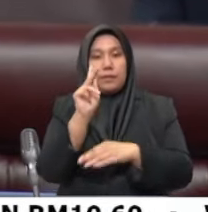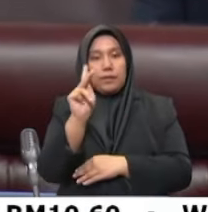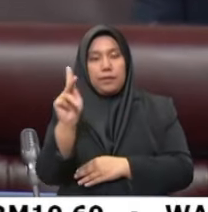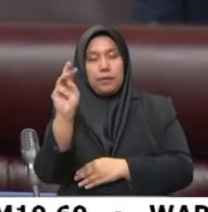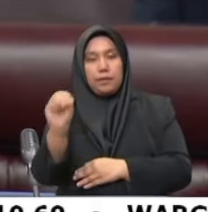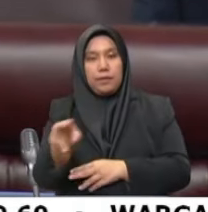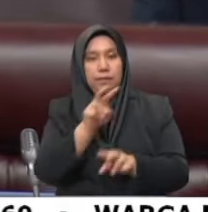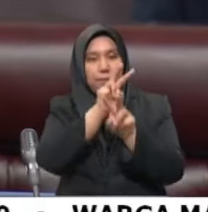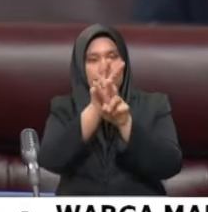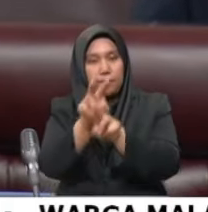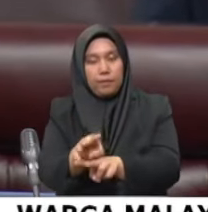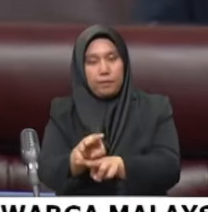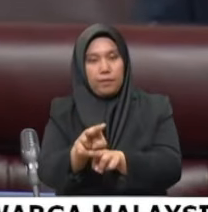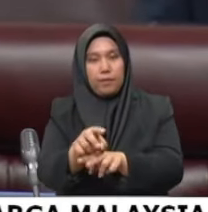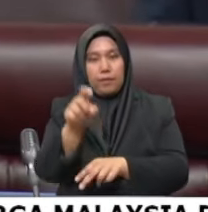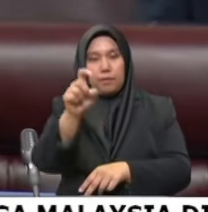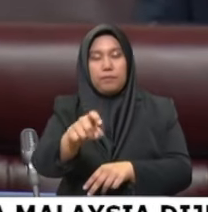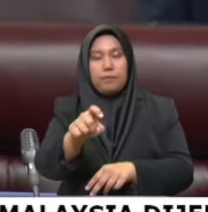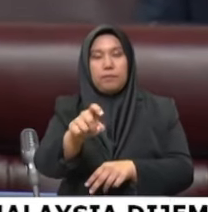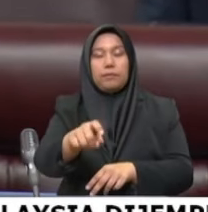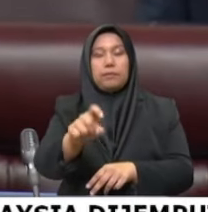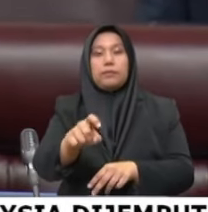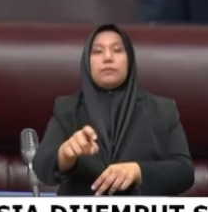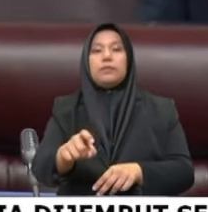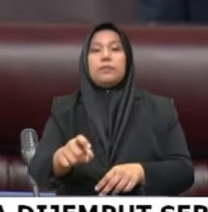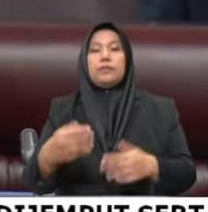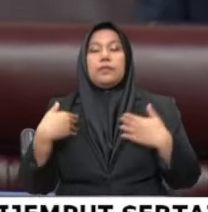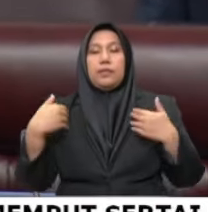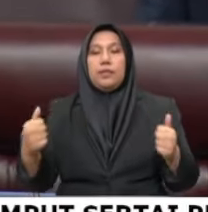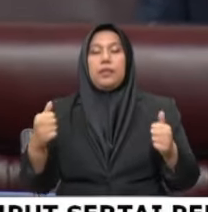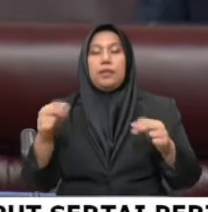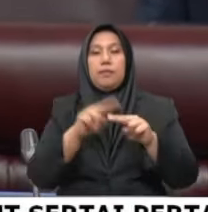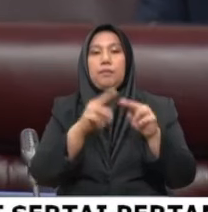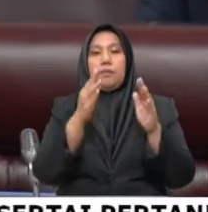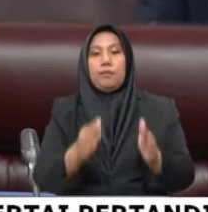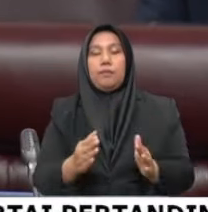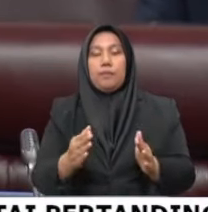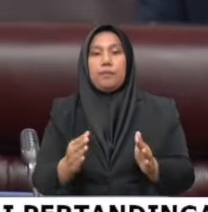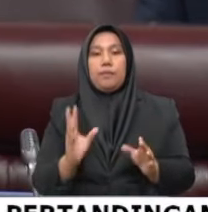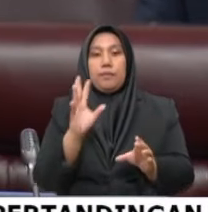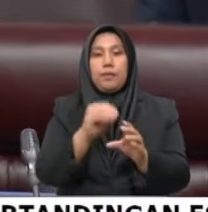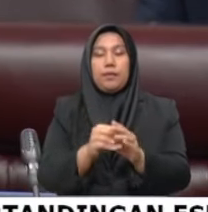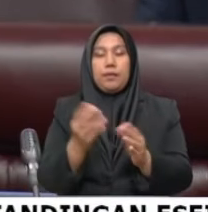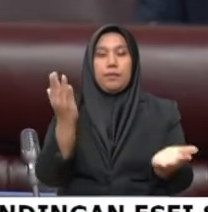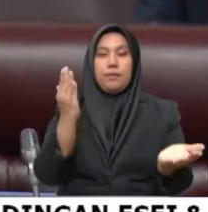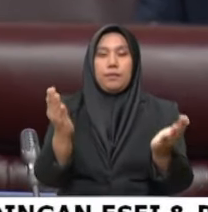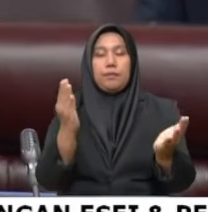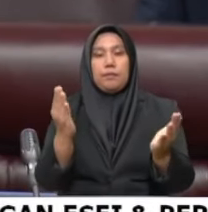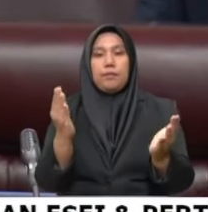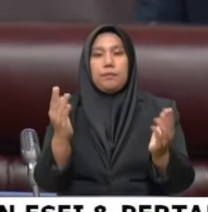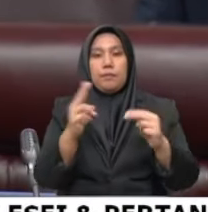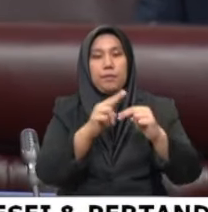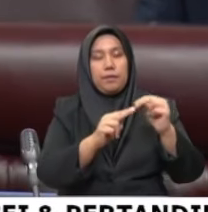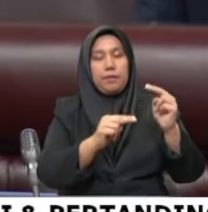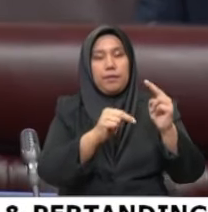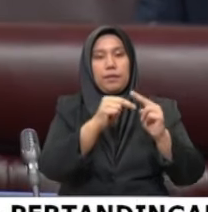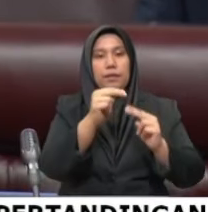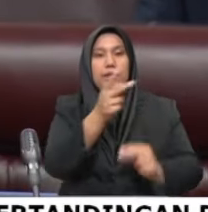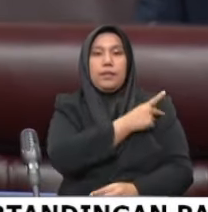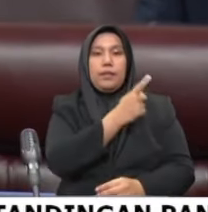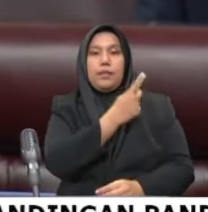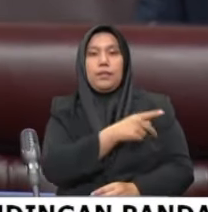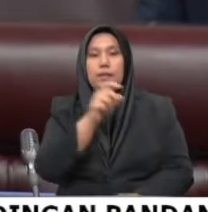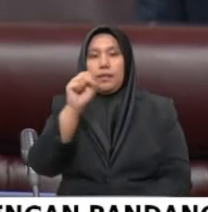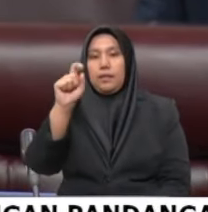terus memantau keperluan kesihatan penduduk di kawasan ini, termasuk akan mempertimbangkan pembinaan klinik statik bergantung